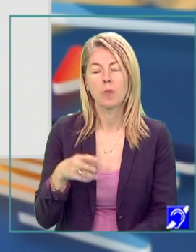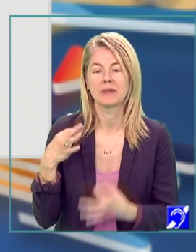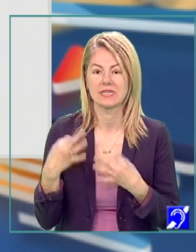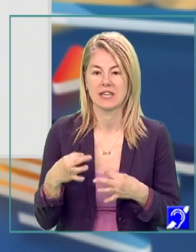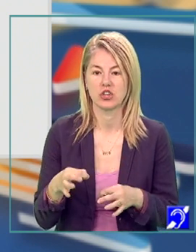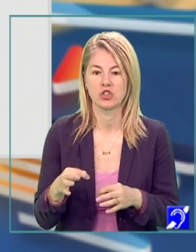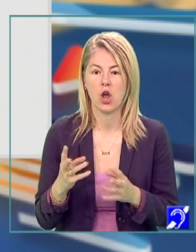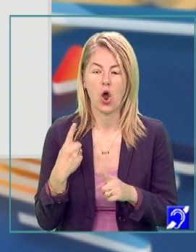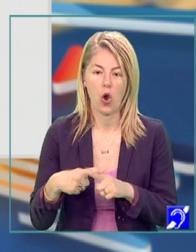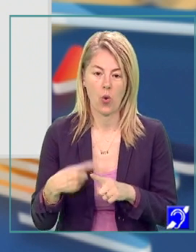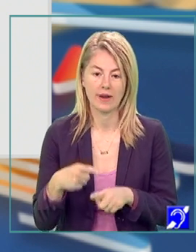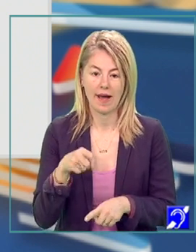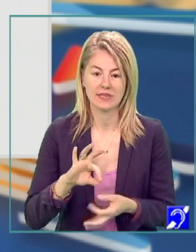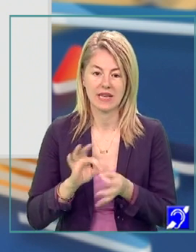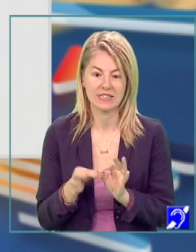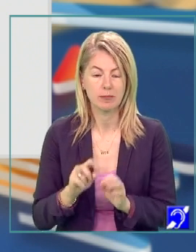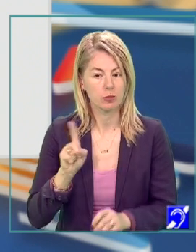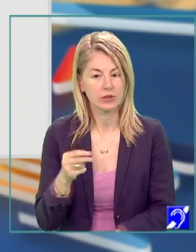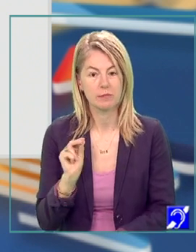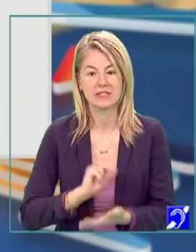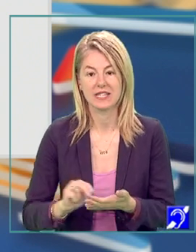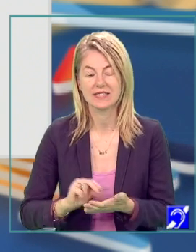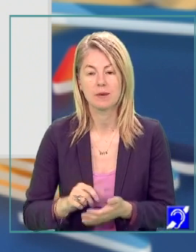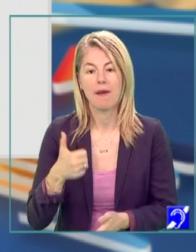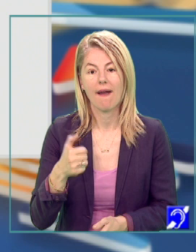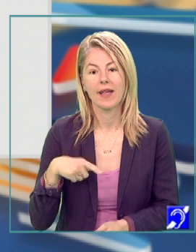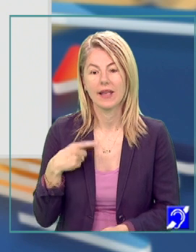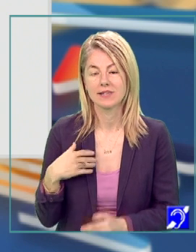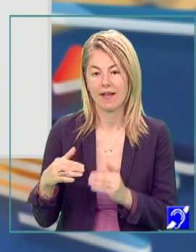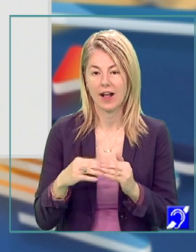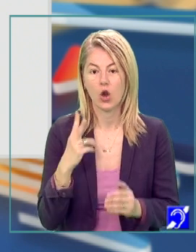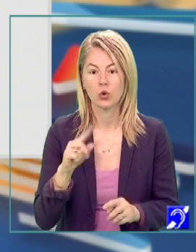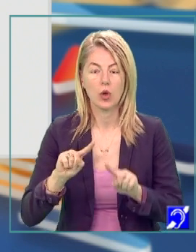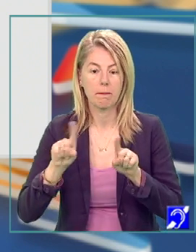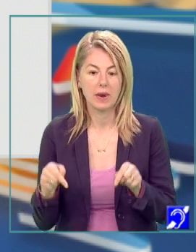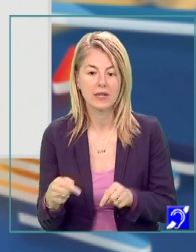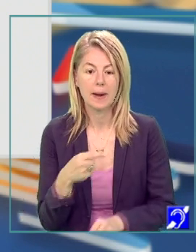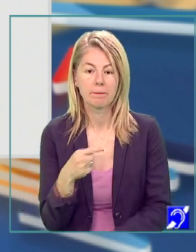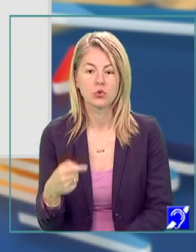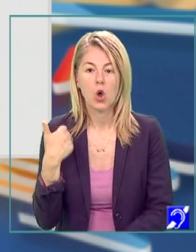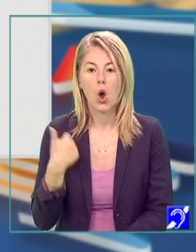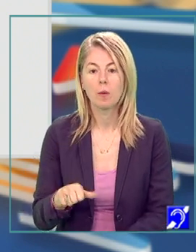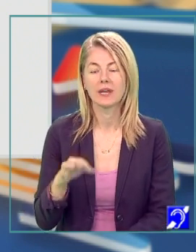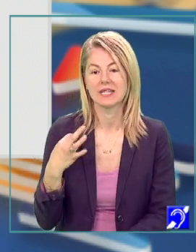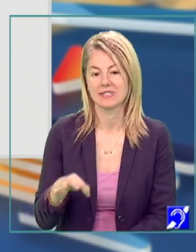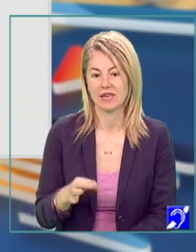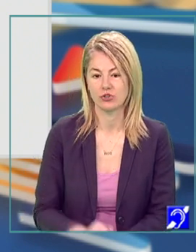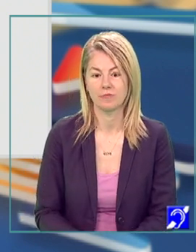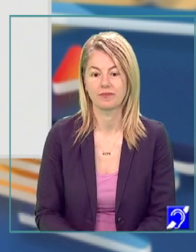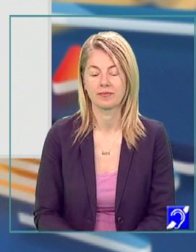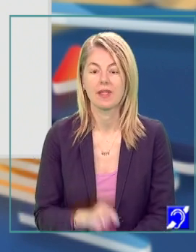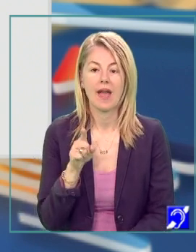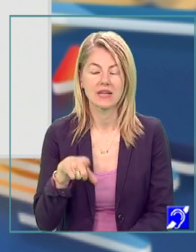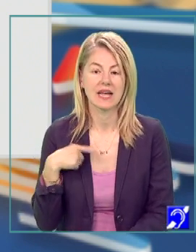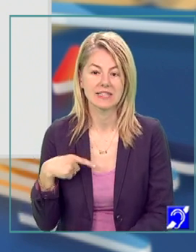ori. Asta înseamnă că putem să scriem că A este egal cu 2 ori minus 1 ori 1010.